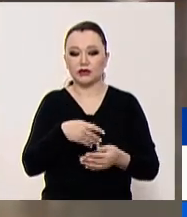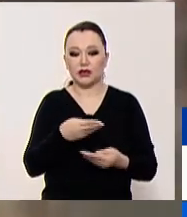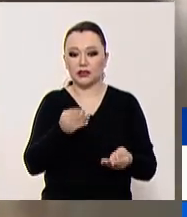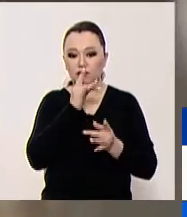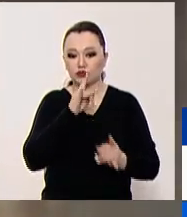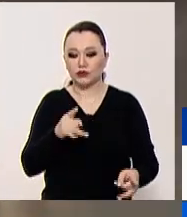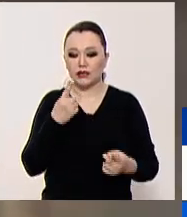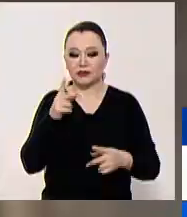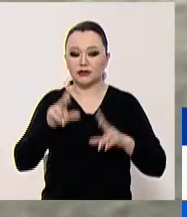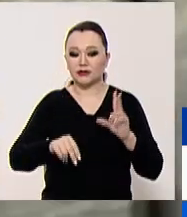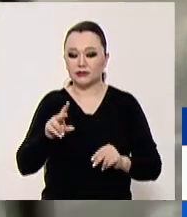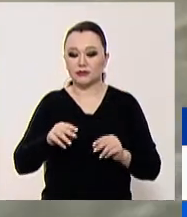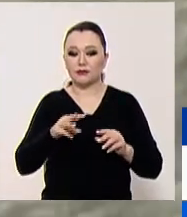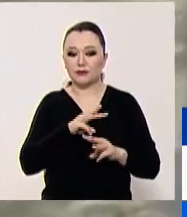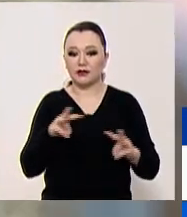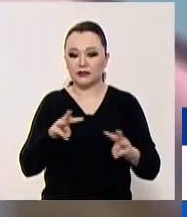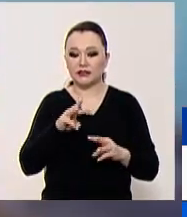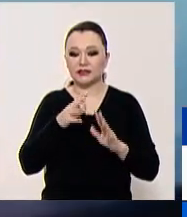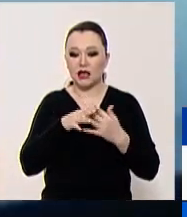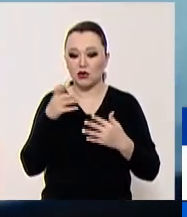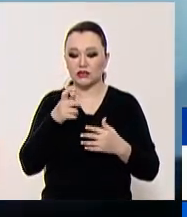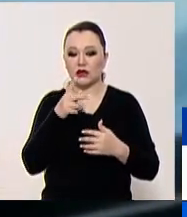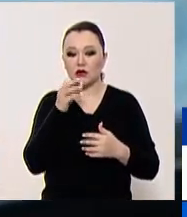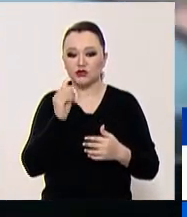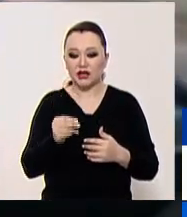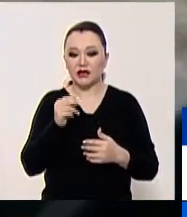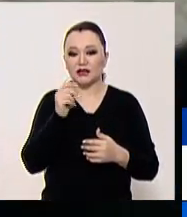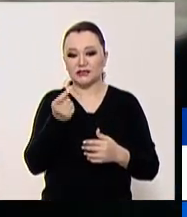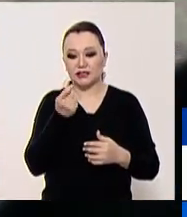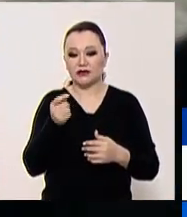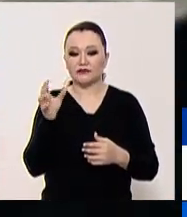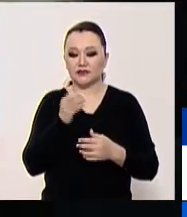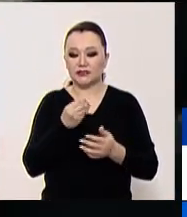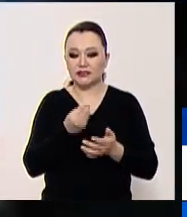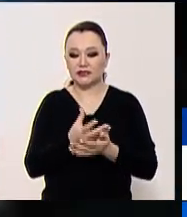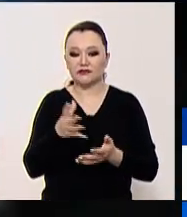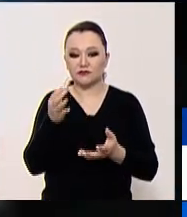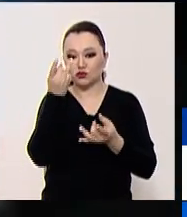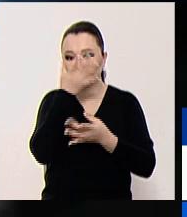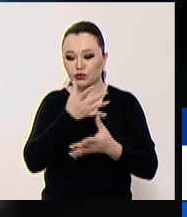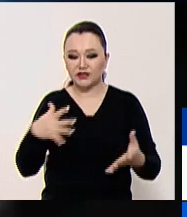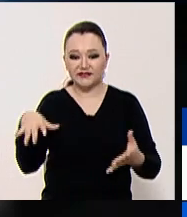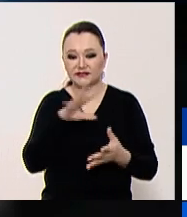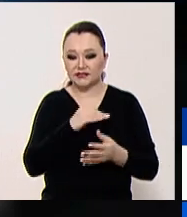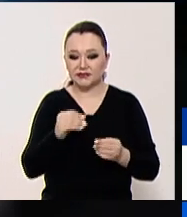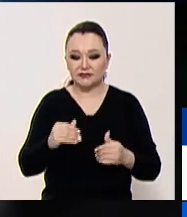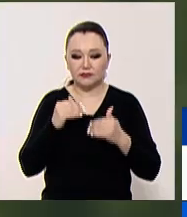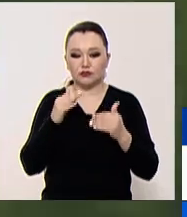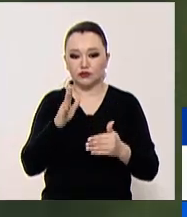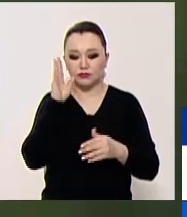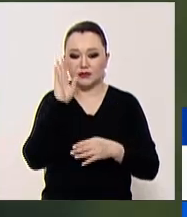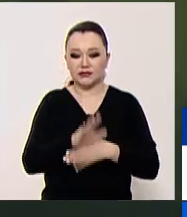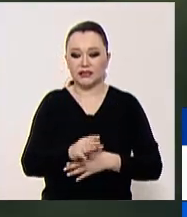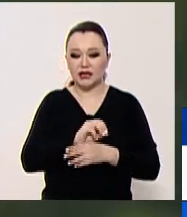Одна надежда на Минсельхоз. Иначе цены на хлопчатник, рис, люцерну и другие культуры значительно вырастут. Президент в своем послании